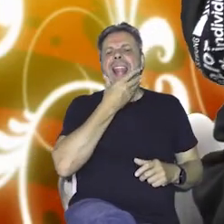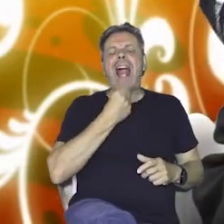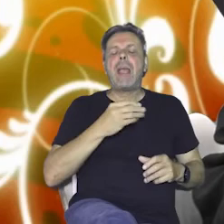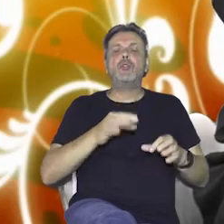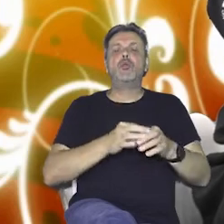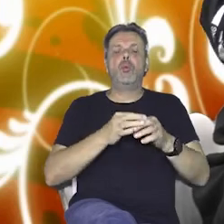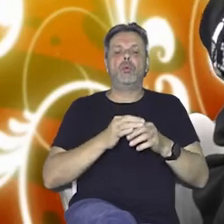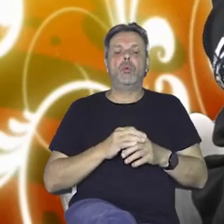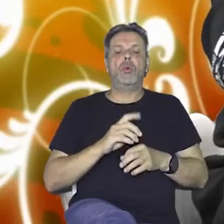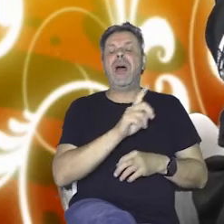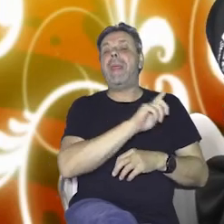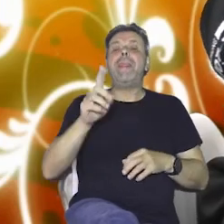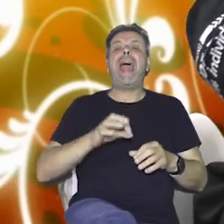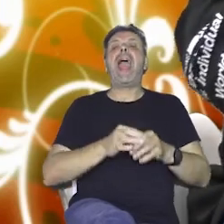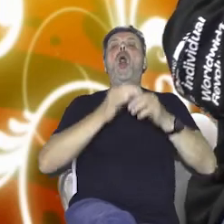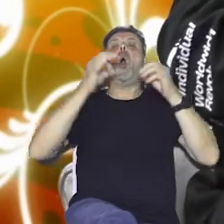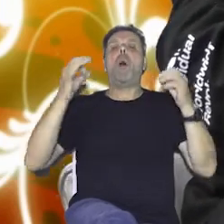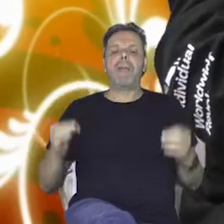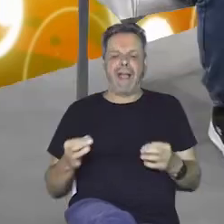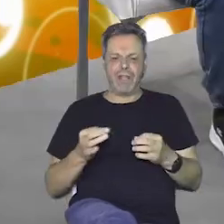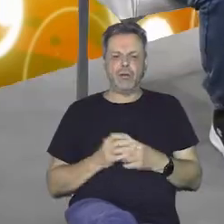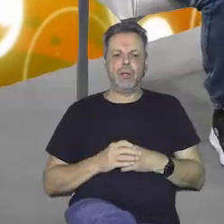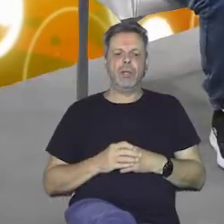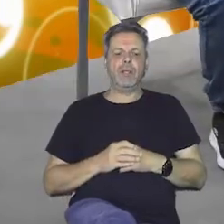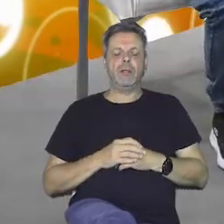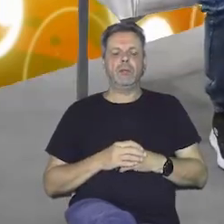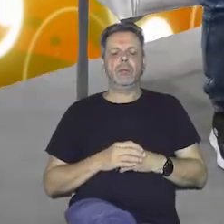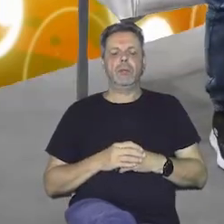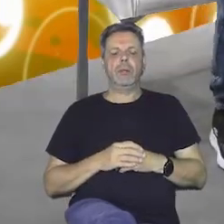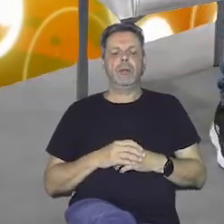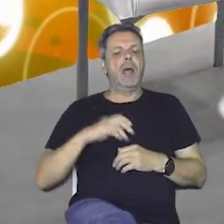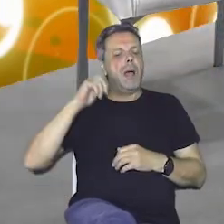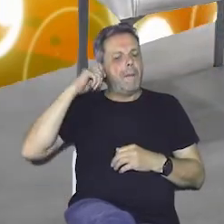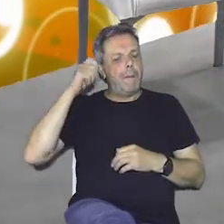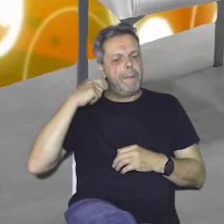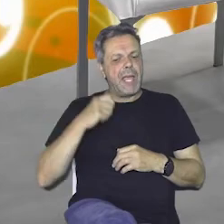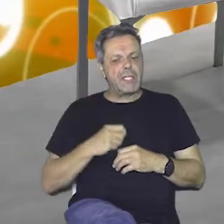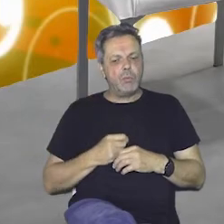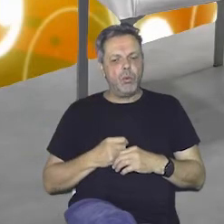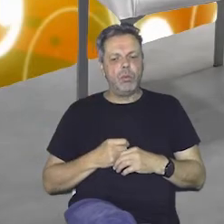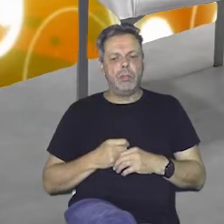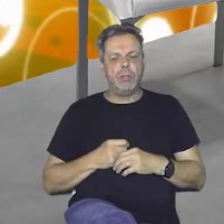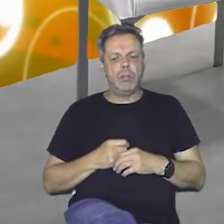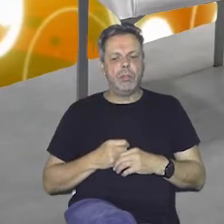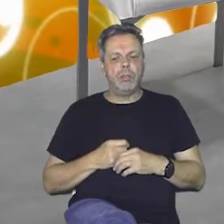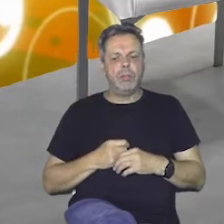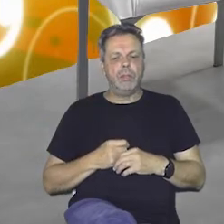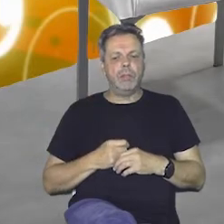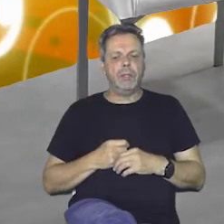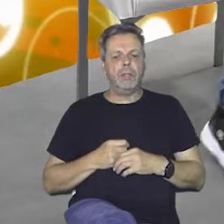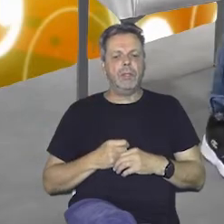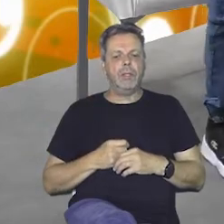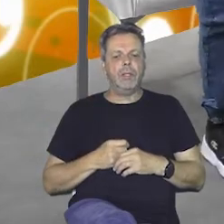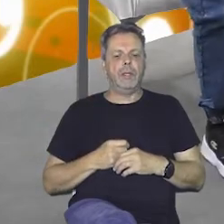objavljenu. Neobjavljenu. Ne, tako je. Za najljepšu neobjavljenu pjesmu. Ljubavno, sad, ti imaš oči, evo ga, molim te,